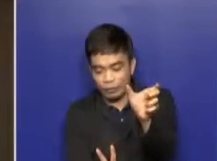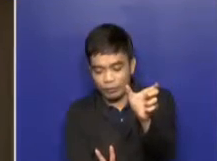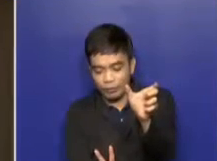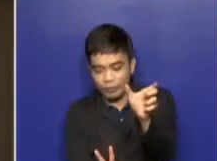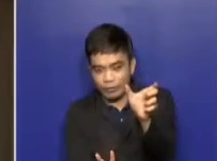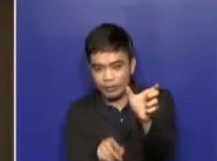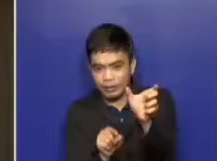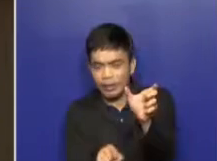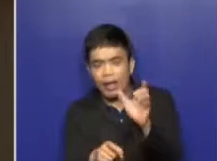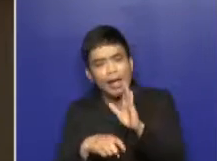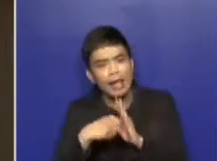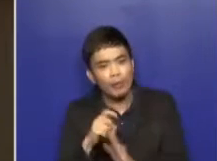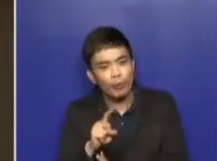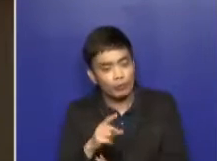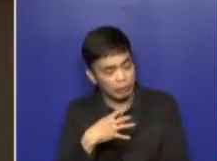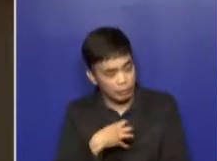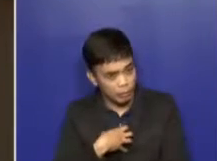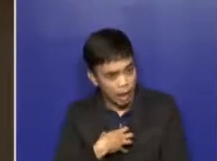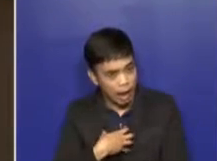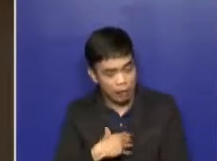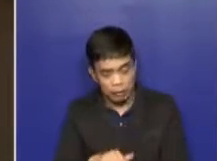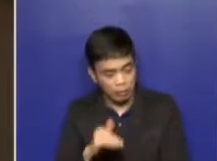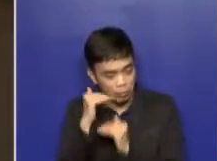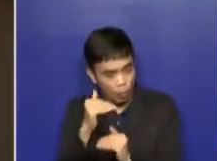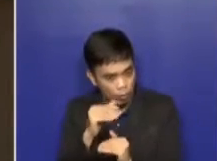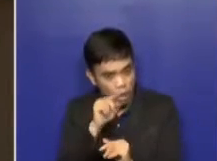เพื่อต้องการเน้นให้ชัดเจนขึ้นหรืออย่างไ